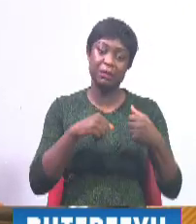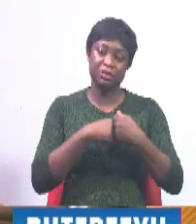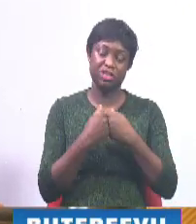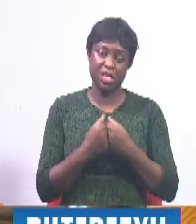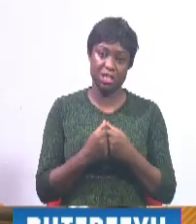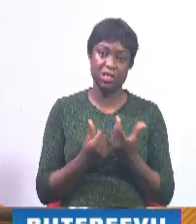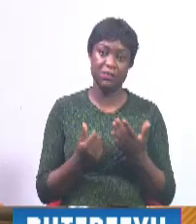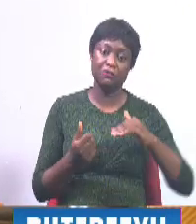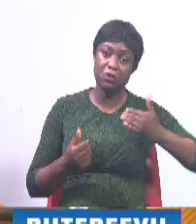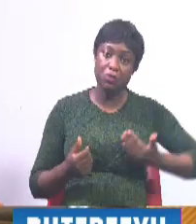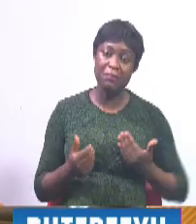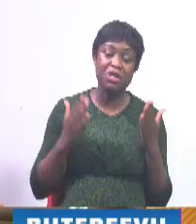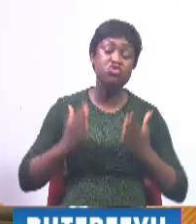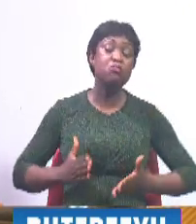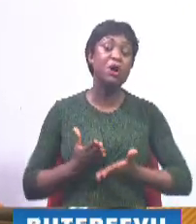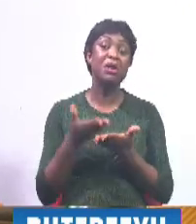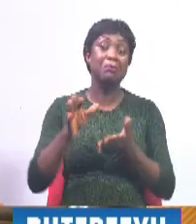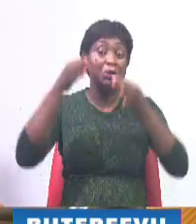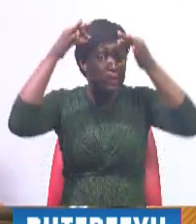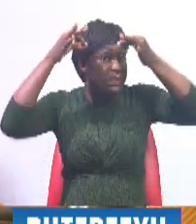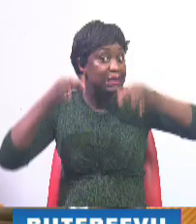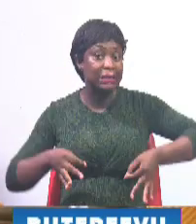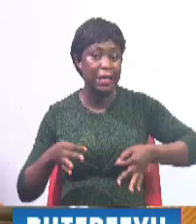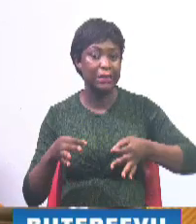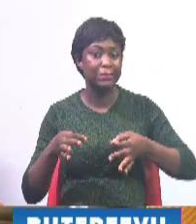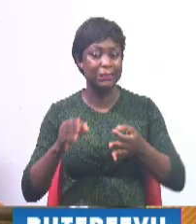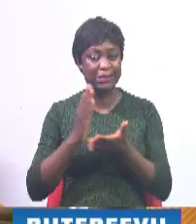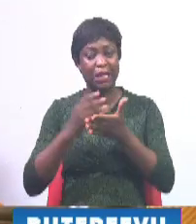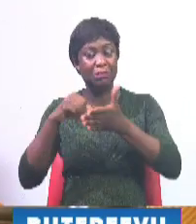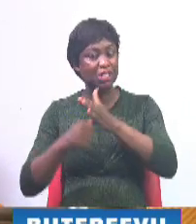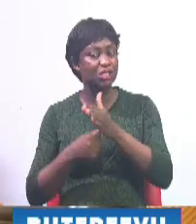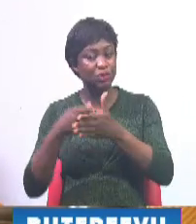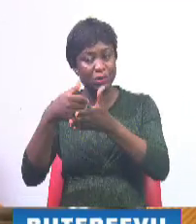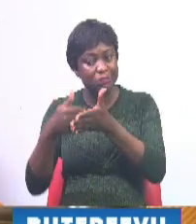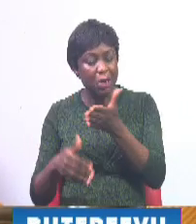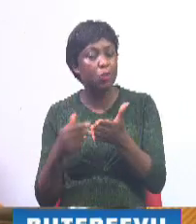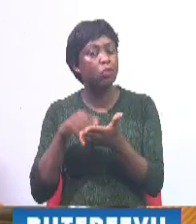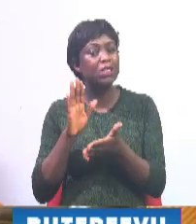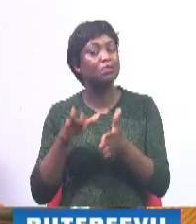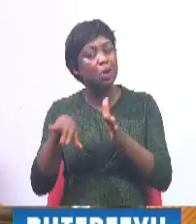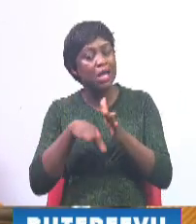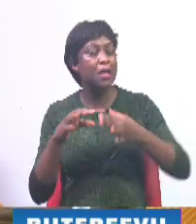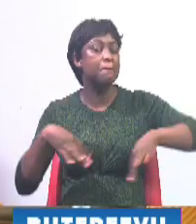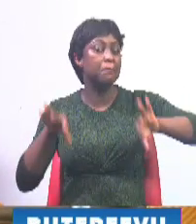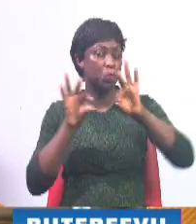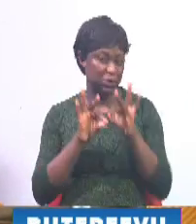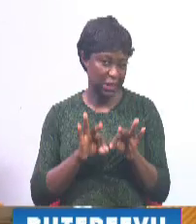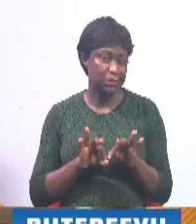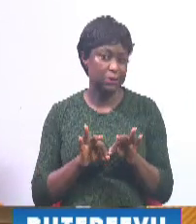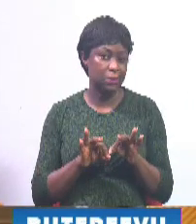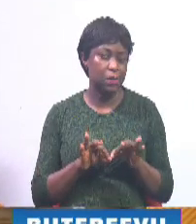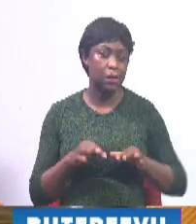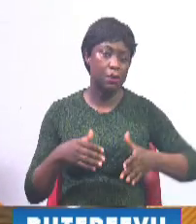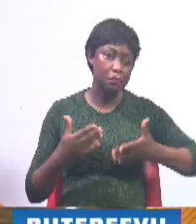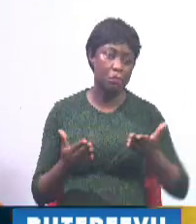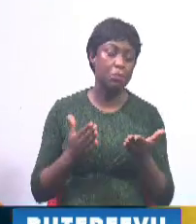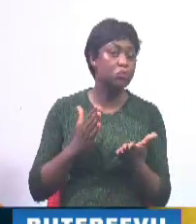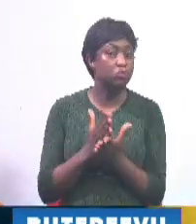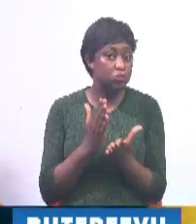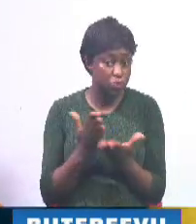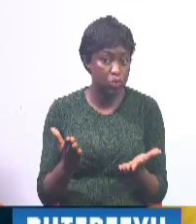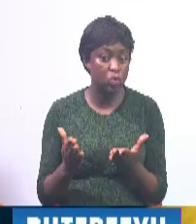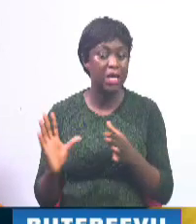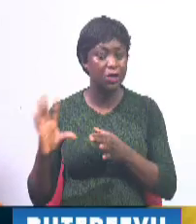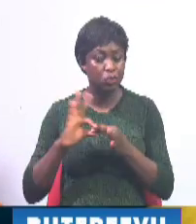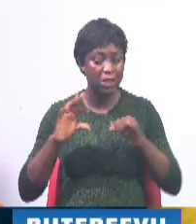tebalina ddembe lyabwe okwesalirawo ku nsonga ez'enjawulo eziri fundamental nga za mugundu za nnamaddala zikwata